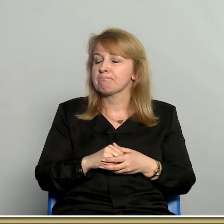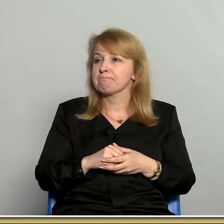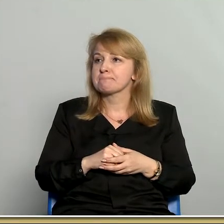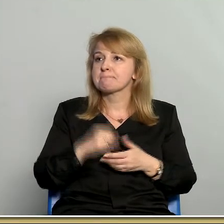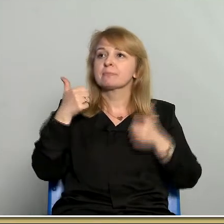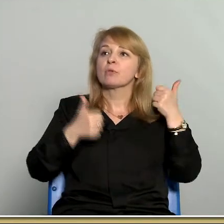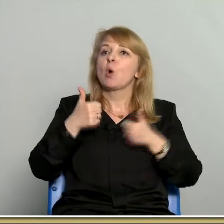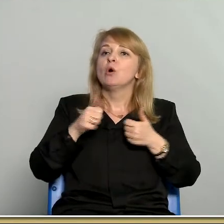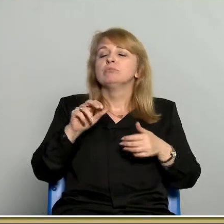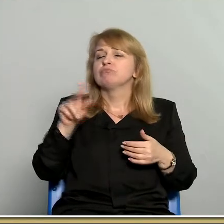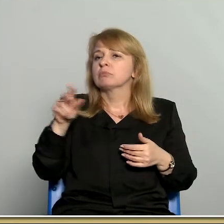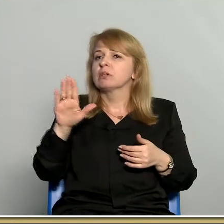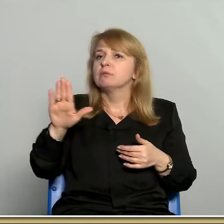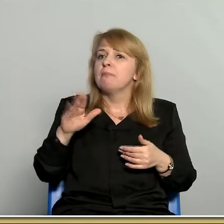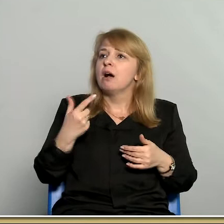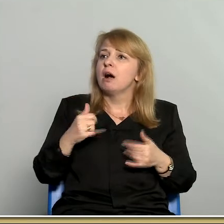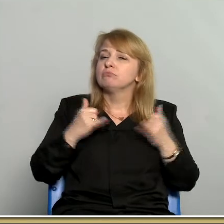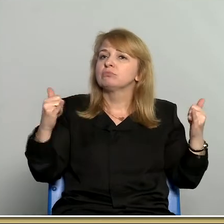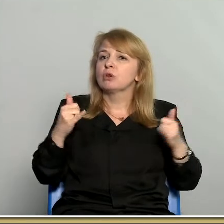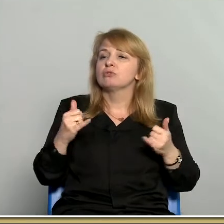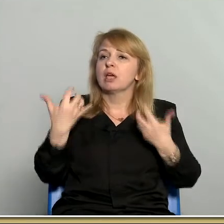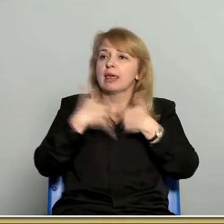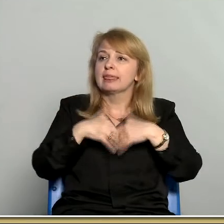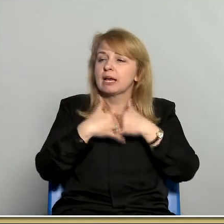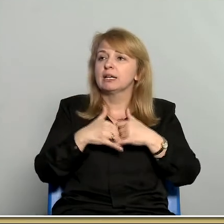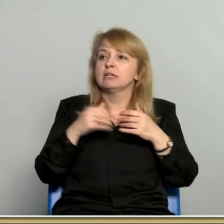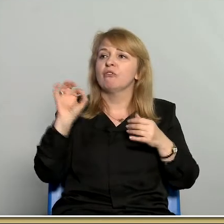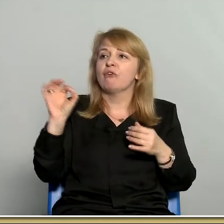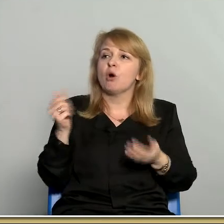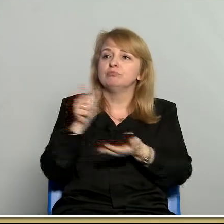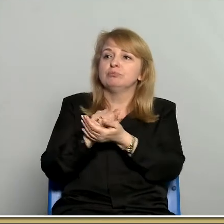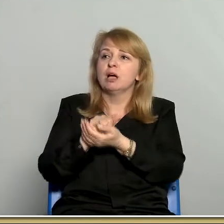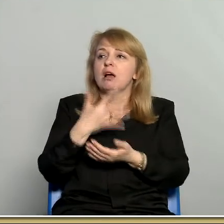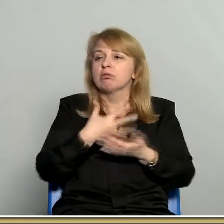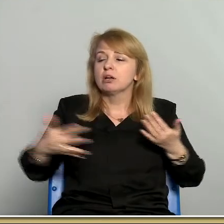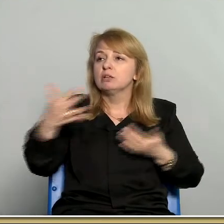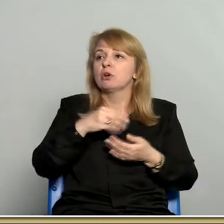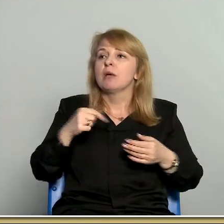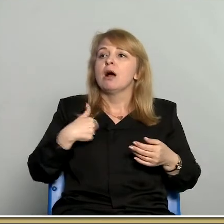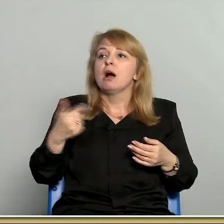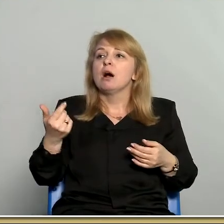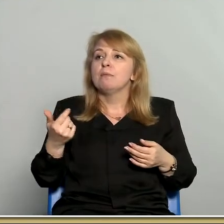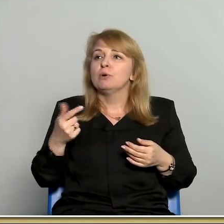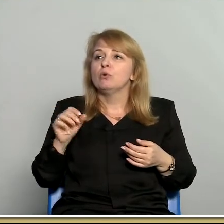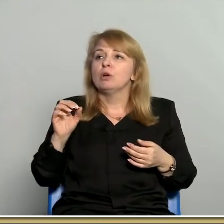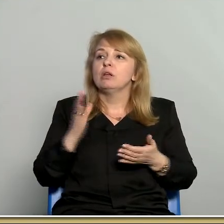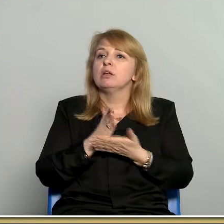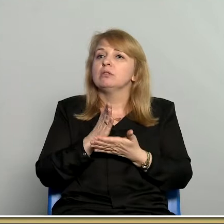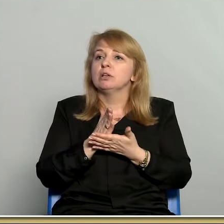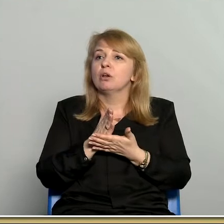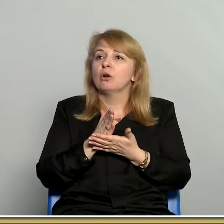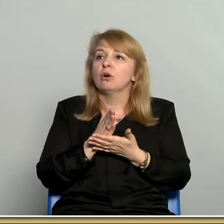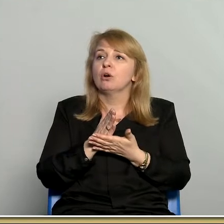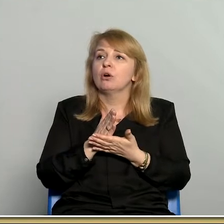Konkursy, które są w ramach zintegrowanych inwestycji terytorialnych, które planujemy. Oczywiście dotyczy to tylko tych gmin,